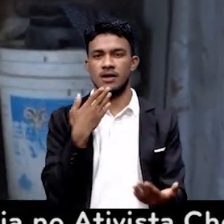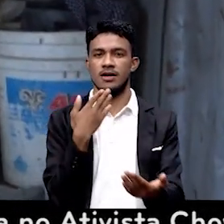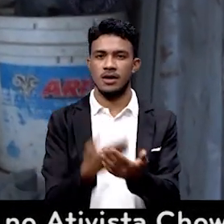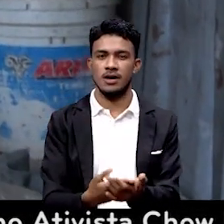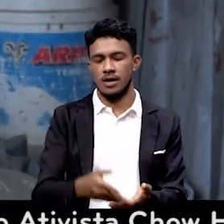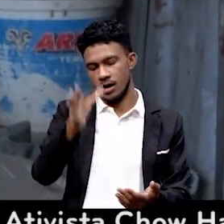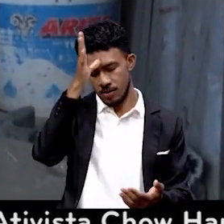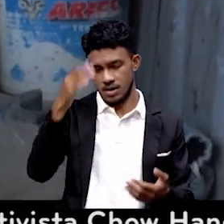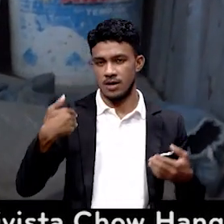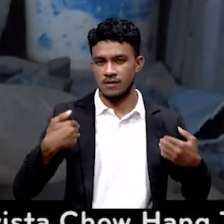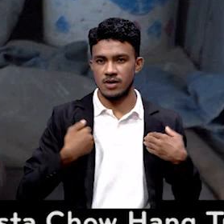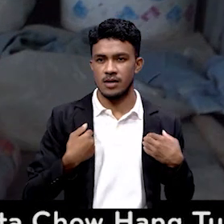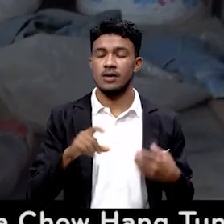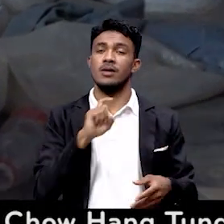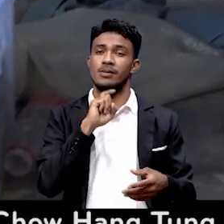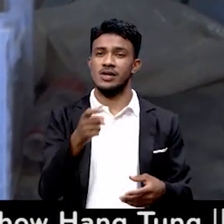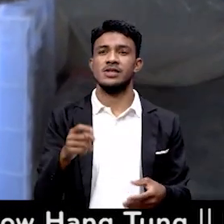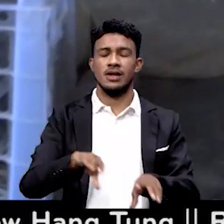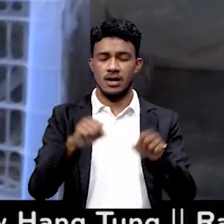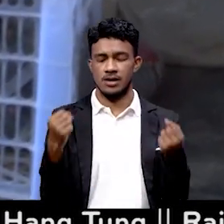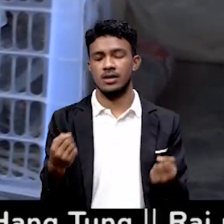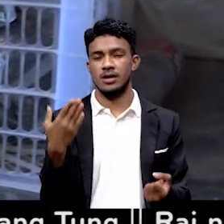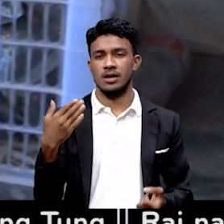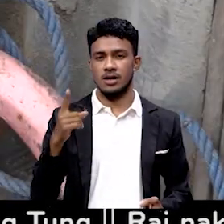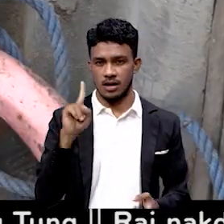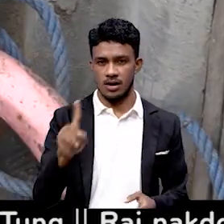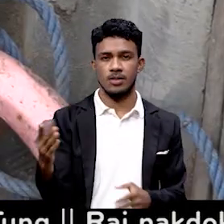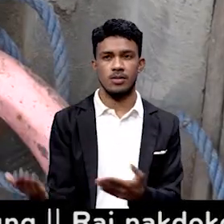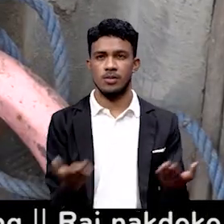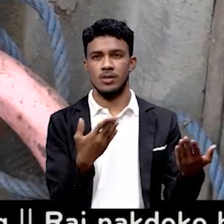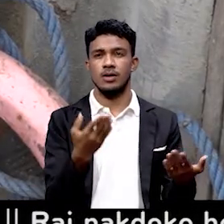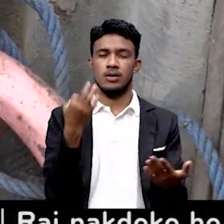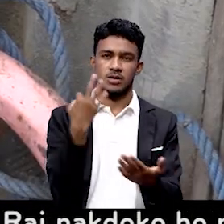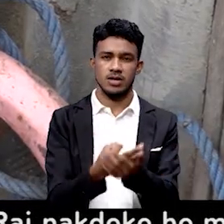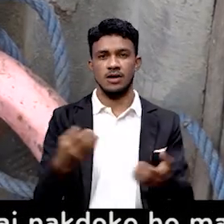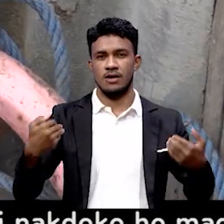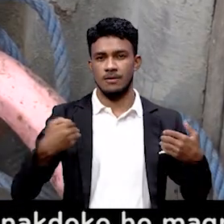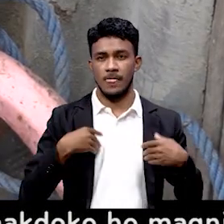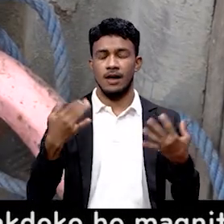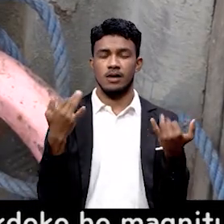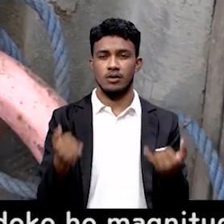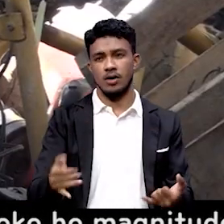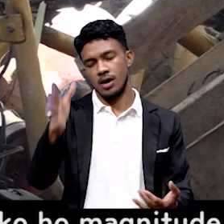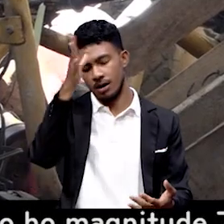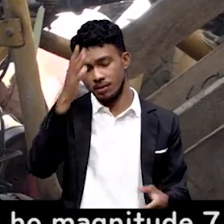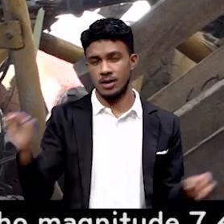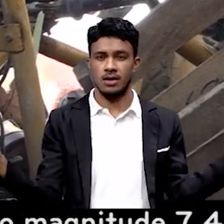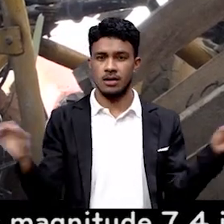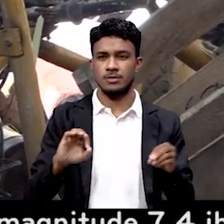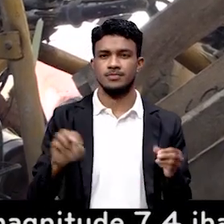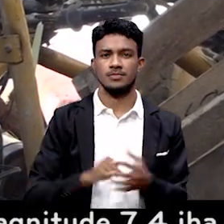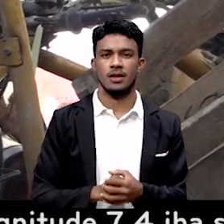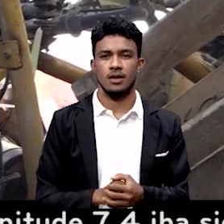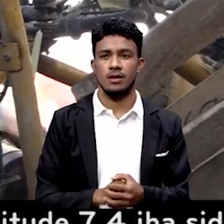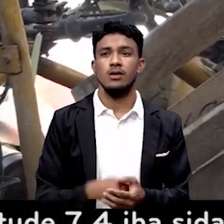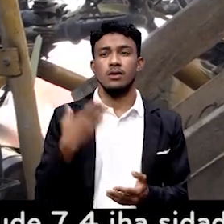hene besi a ti de ne osan am ner lor ha di bar e agora o nia pa ma kene ne